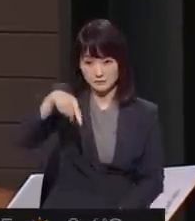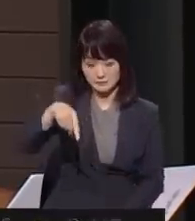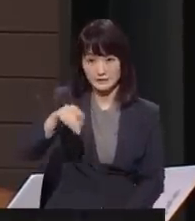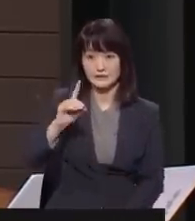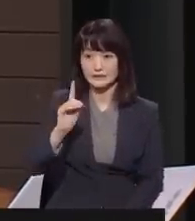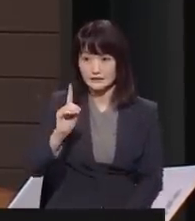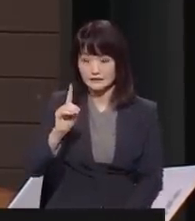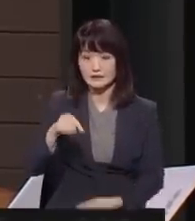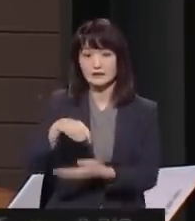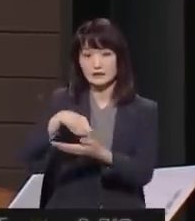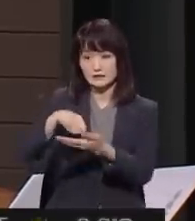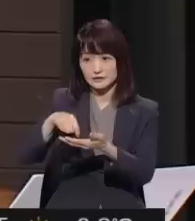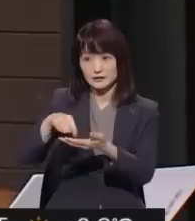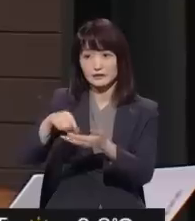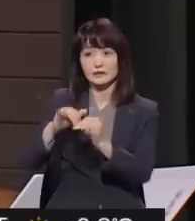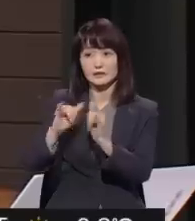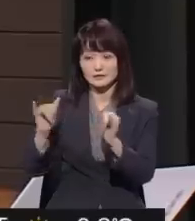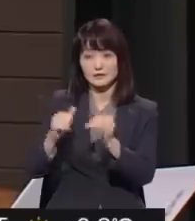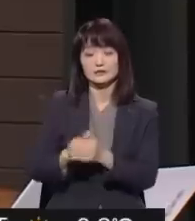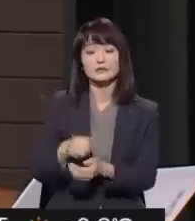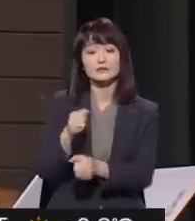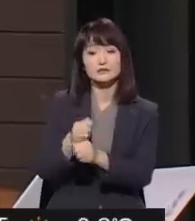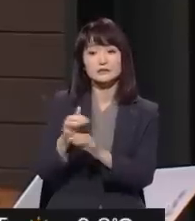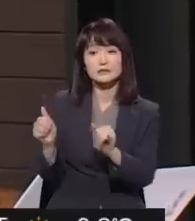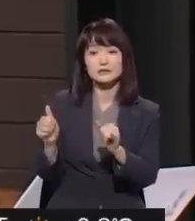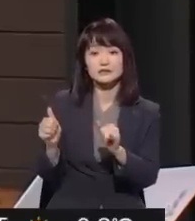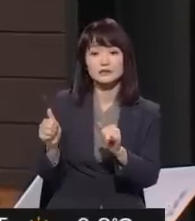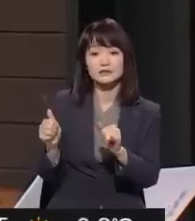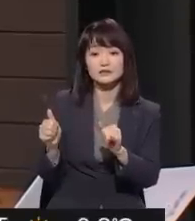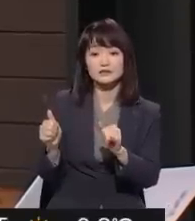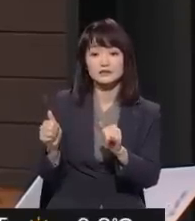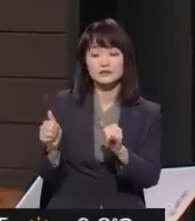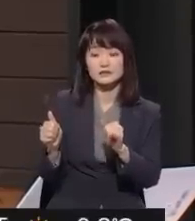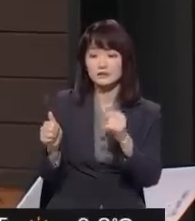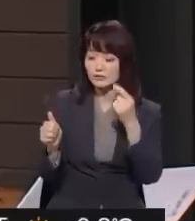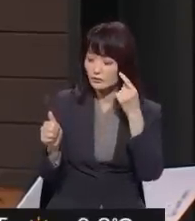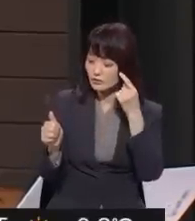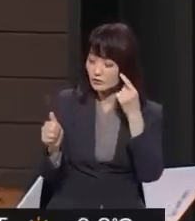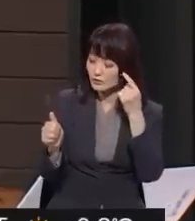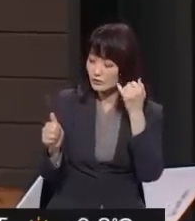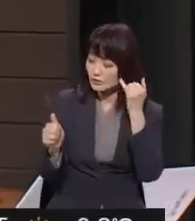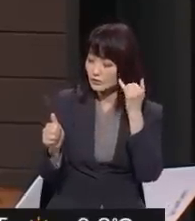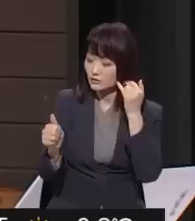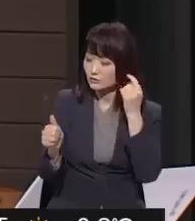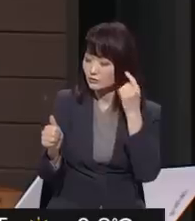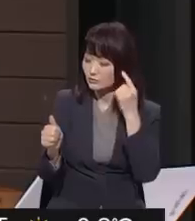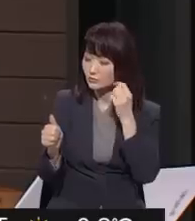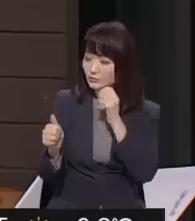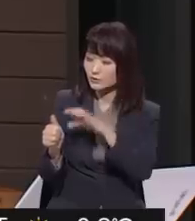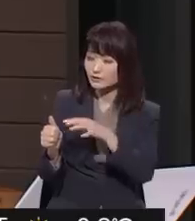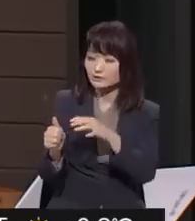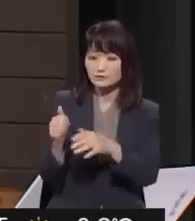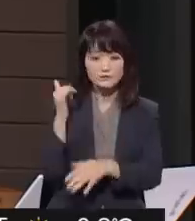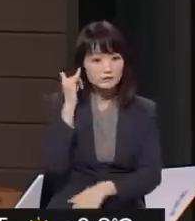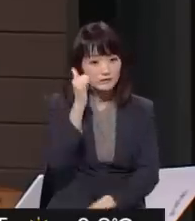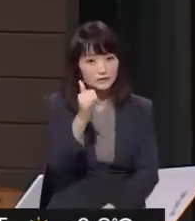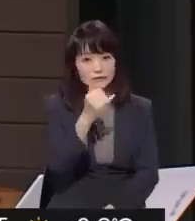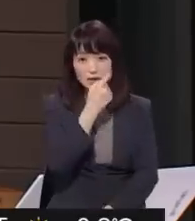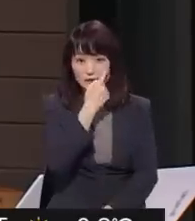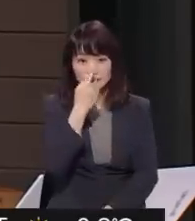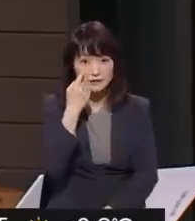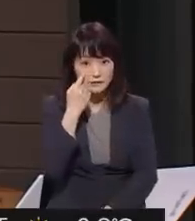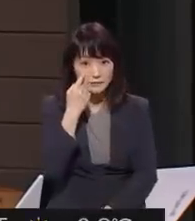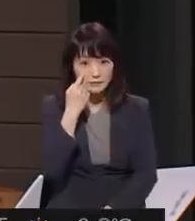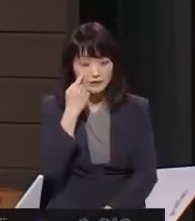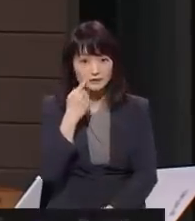저희 작가 아무튼 이런 제작진한테 한번 전화를 해서 확인을 해 봐라 사실이라는 겁니다